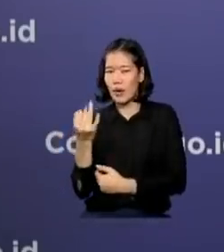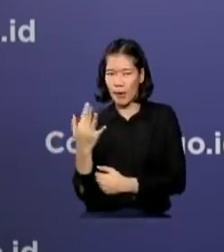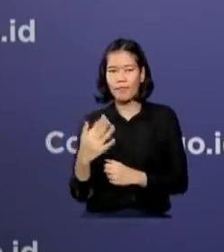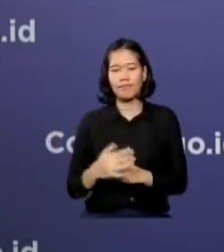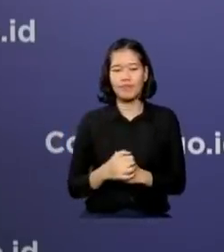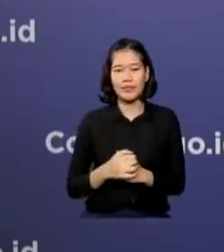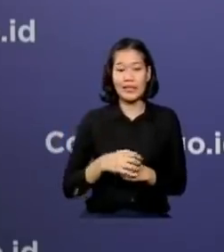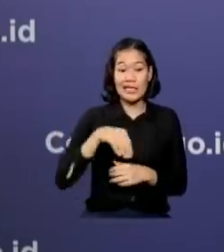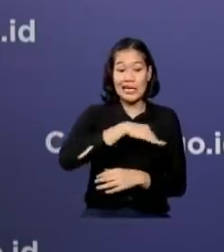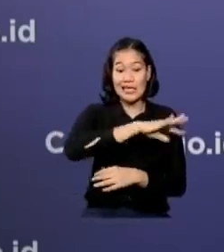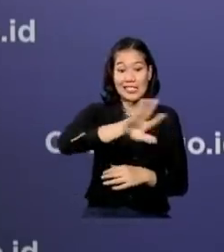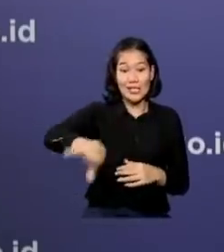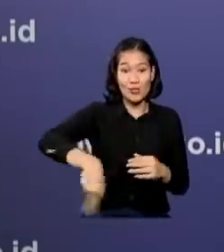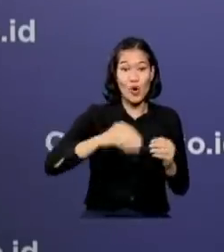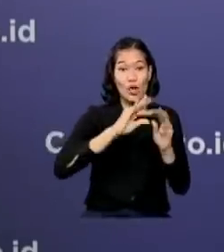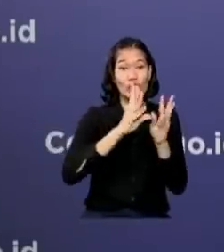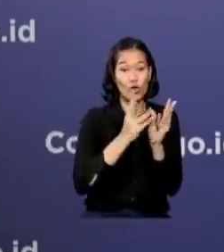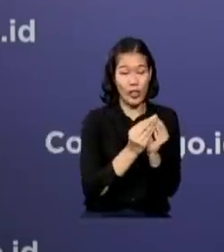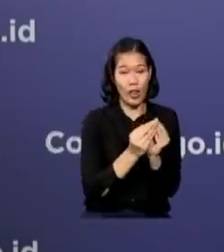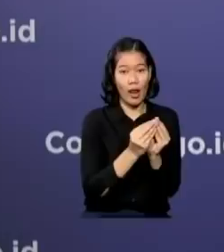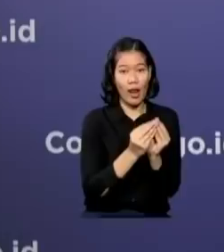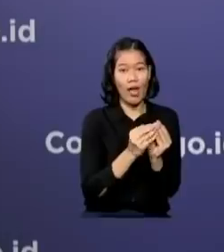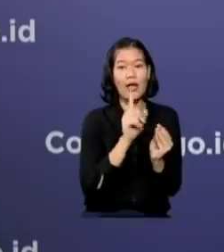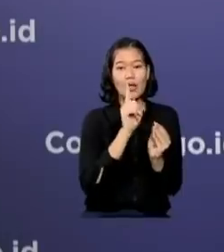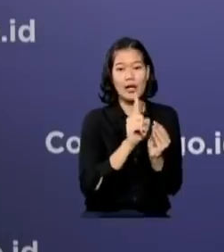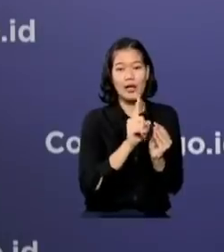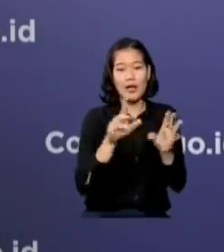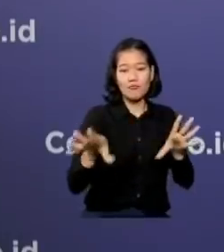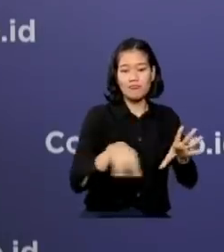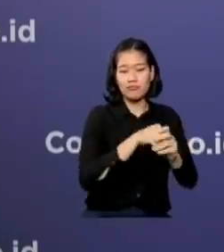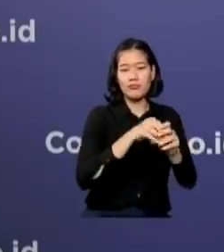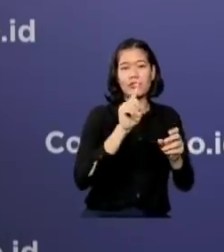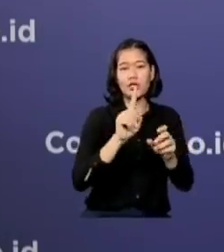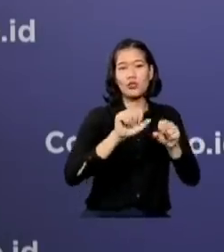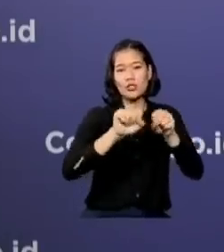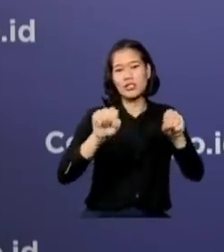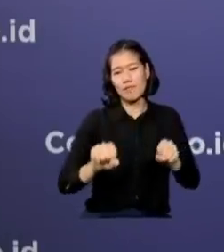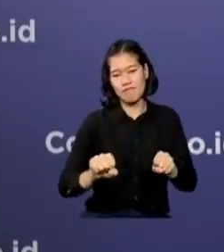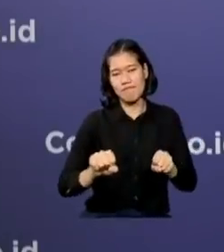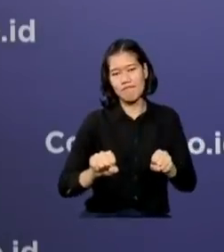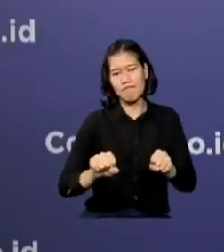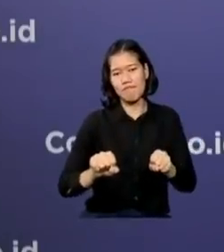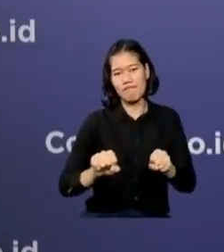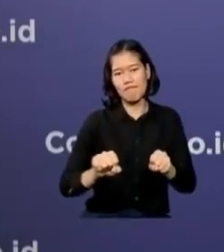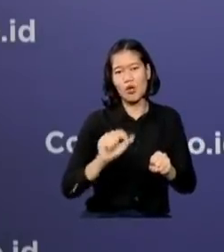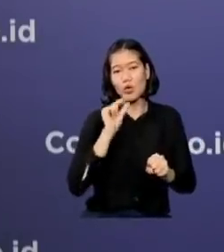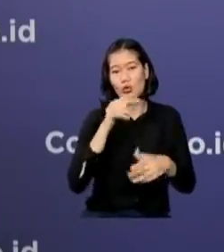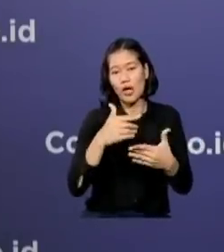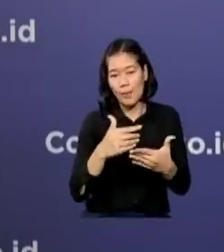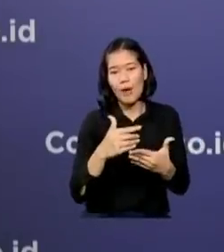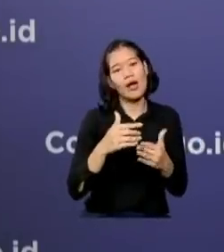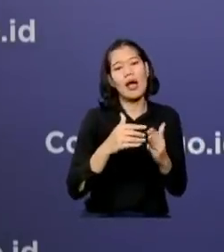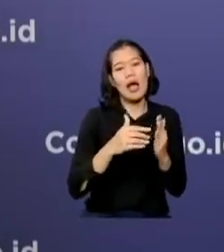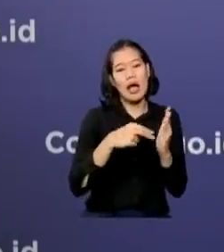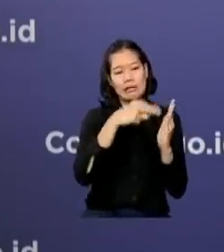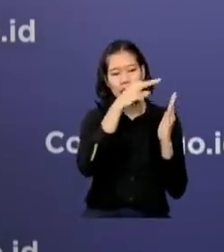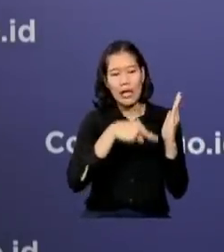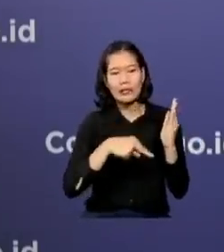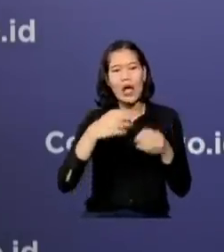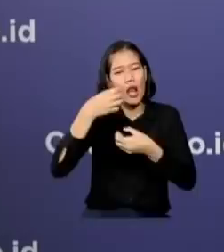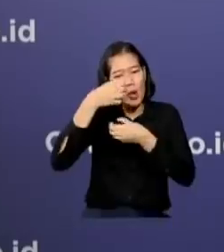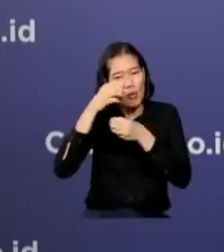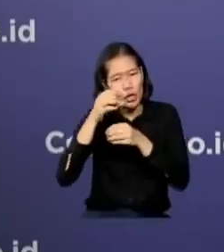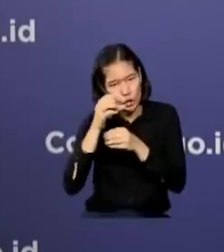seluruhnya terdiri laporkan dalam satu sistem yang kita sebut dengan New record untuk data laboratorium Hai